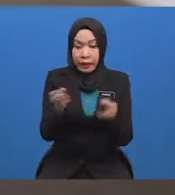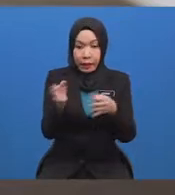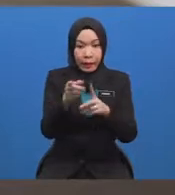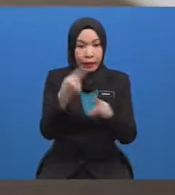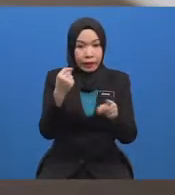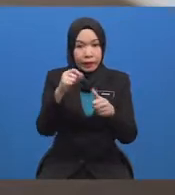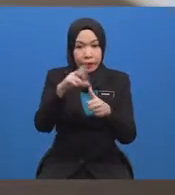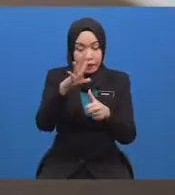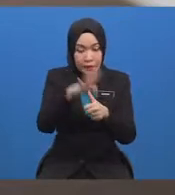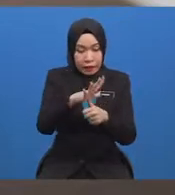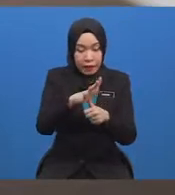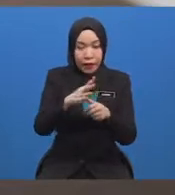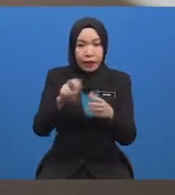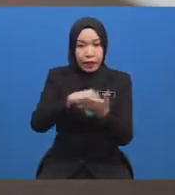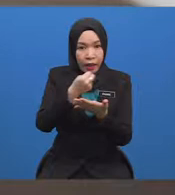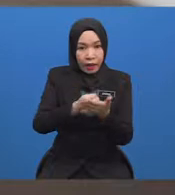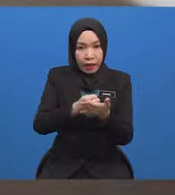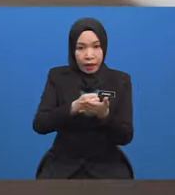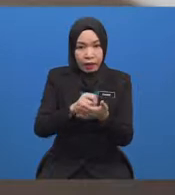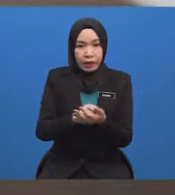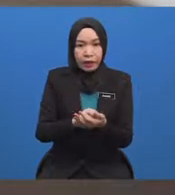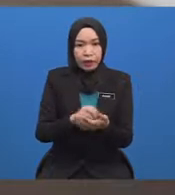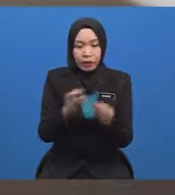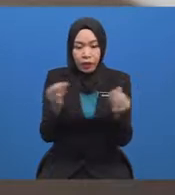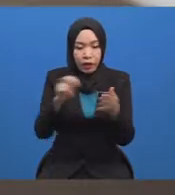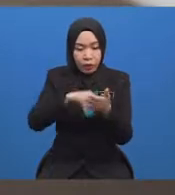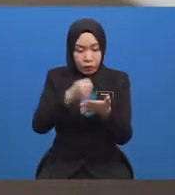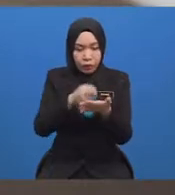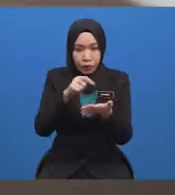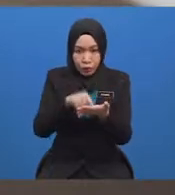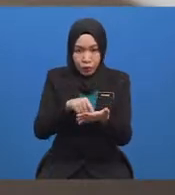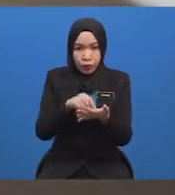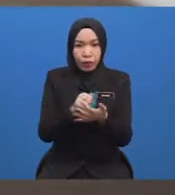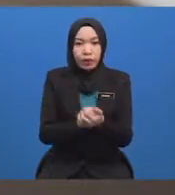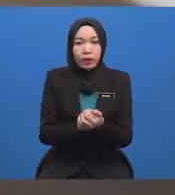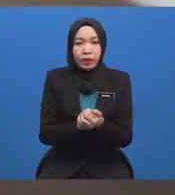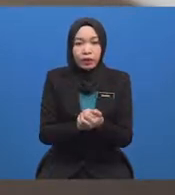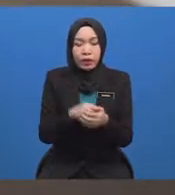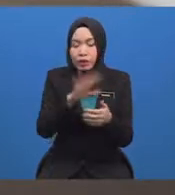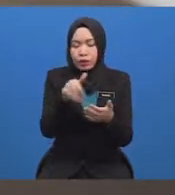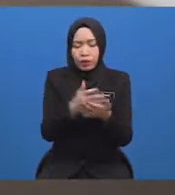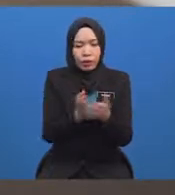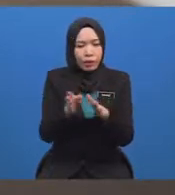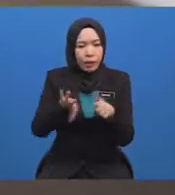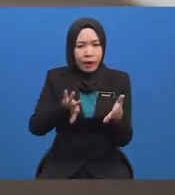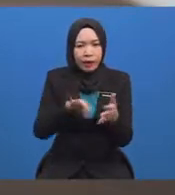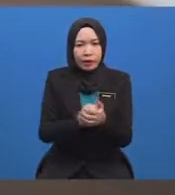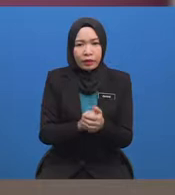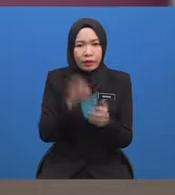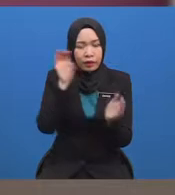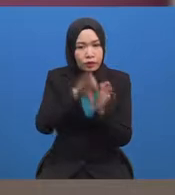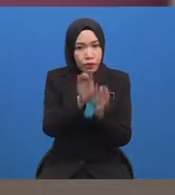tersebut terancam tumbuhan gunung yang yunik seperti Rafflesia dan Ferio care